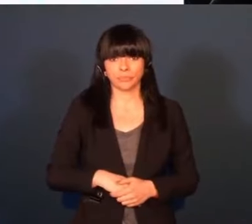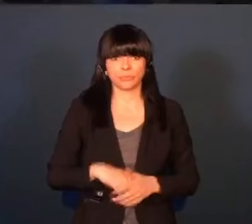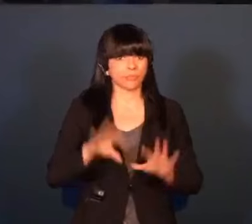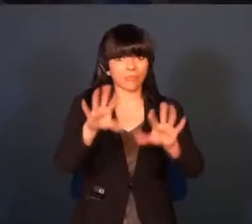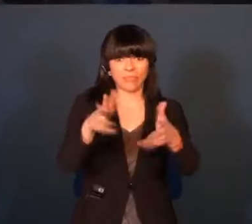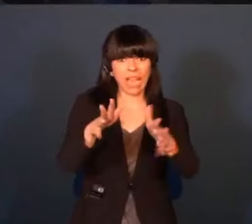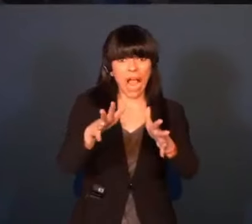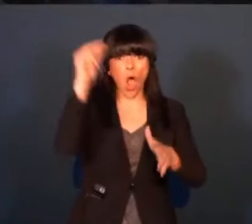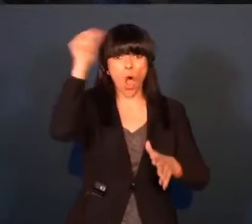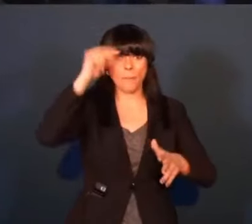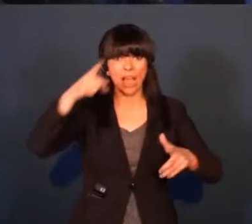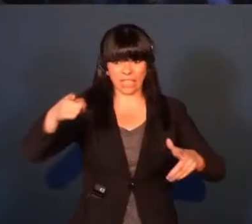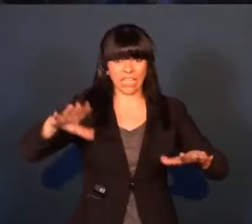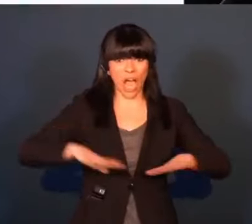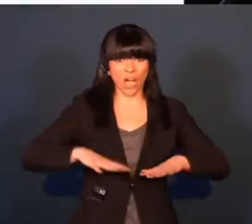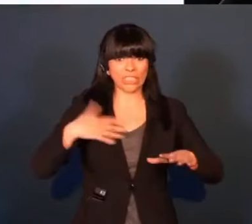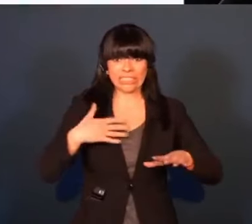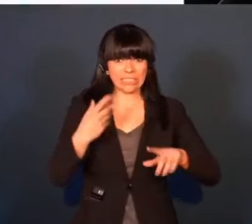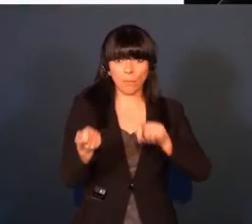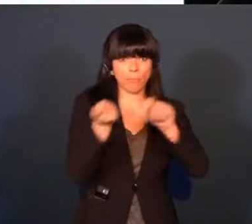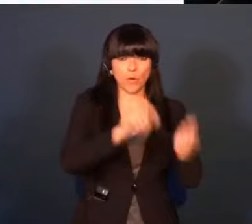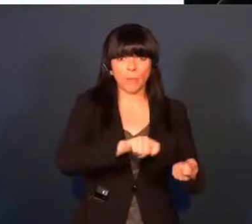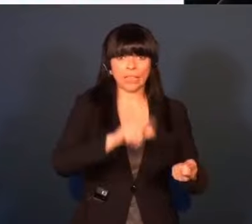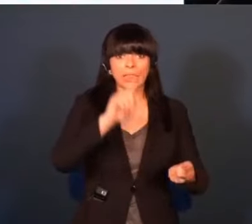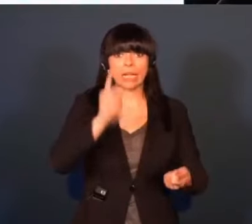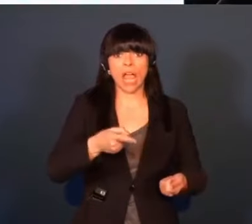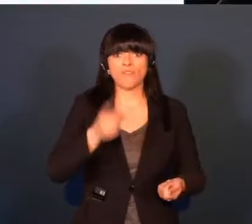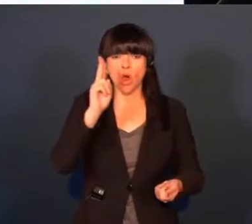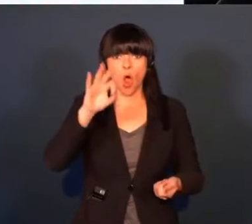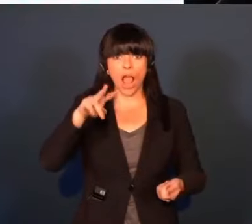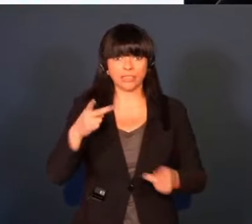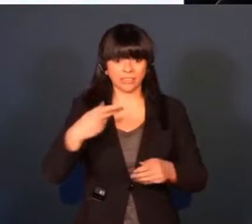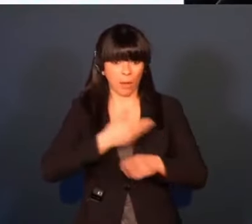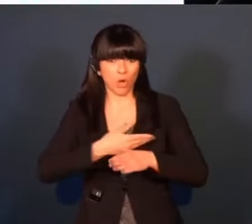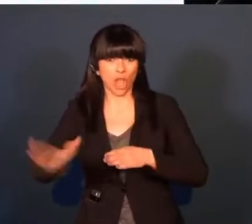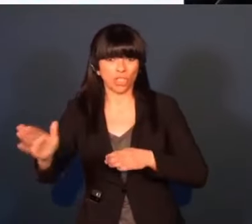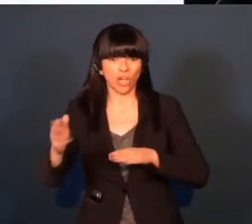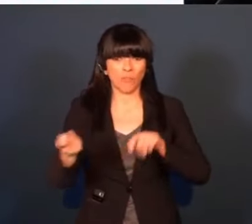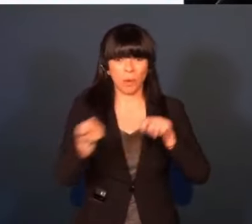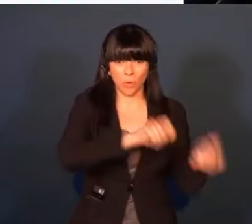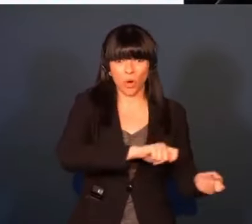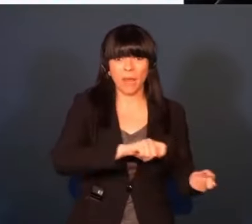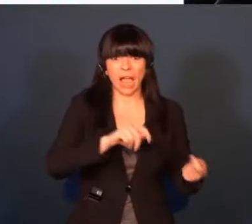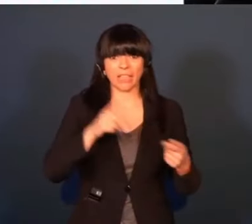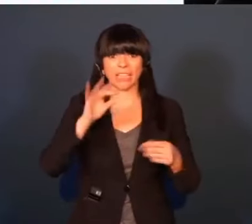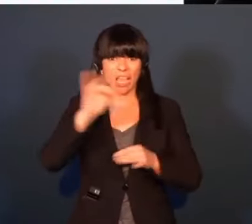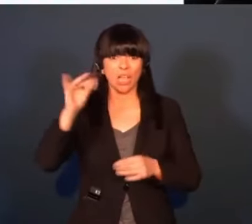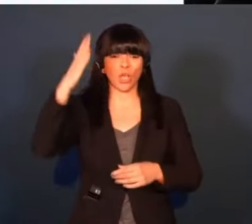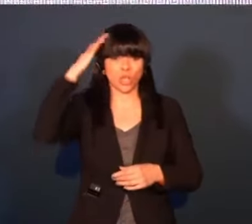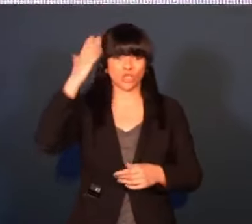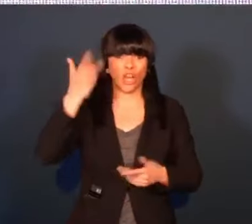А ако българските граждани искат промени, трябва коалицията Продължаваме промяната, Демократична България, да бъде първа политическа